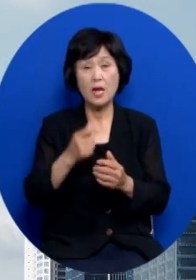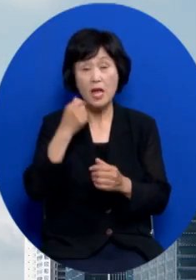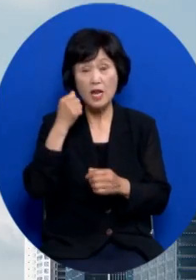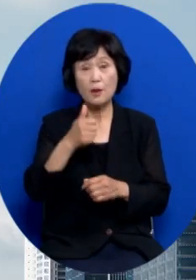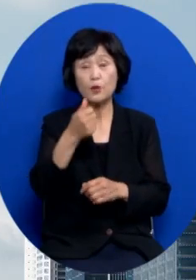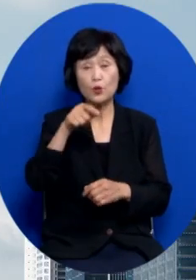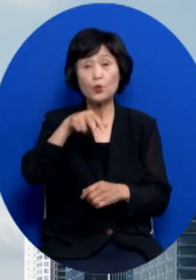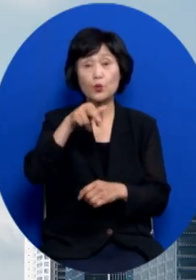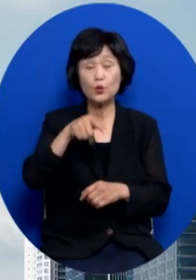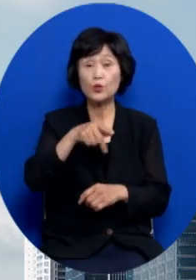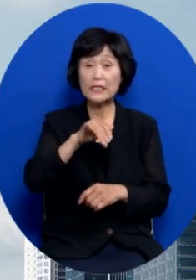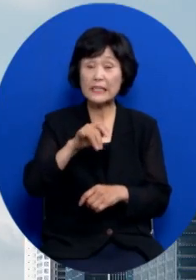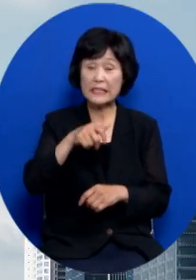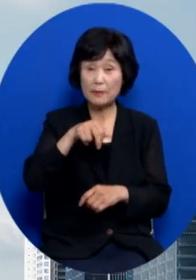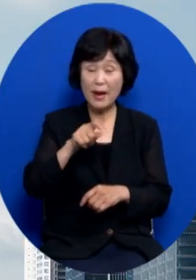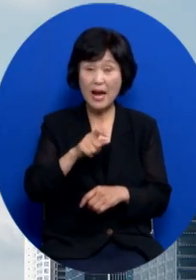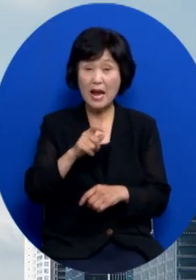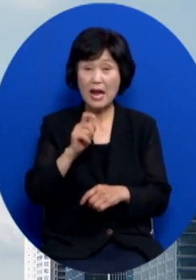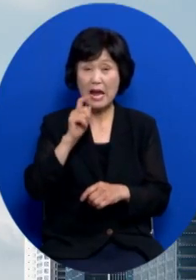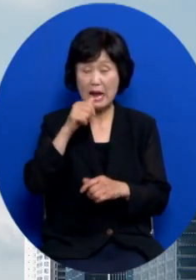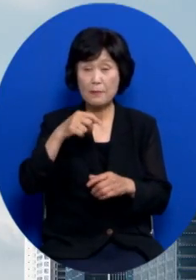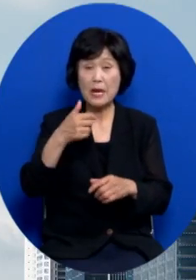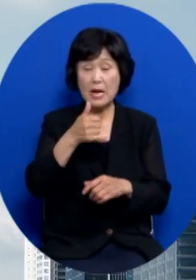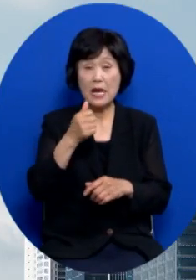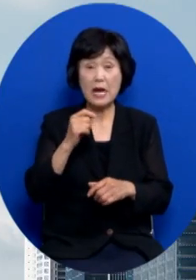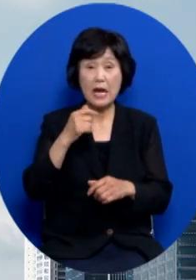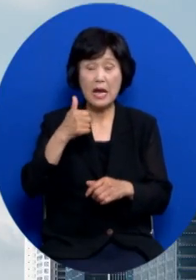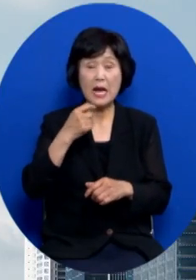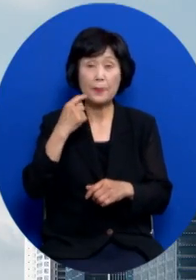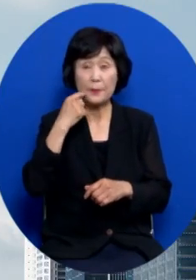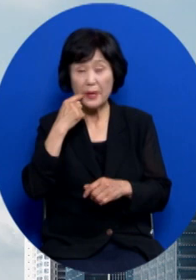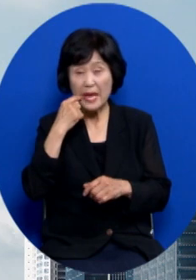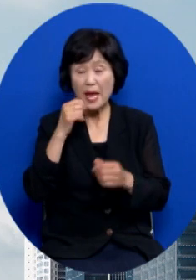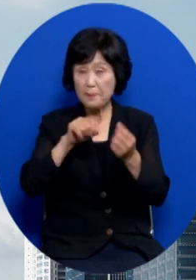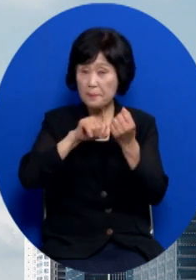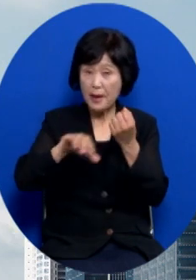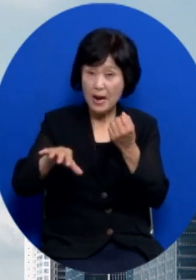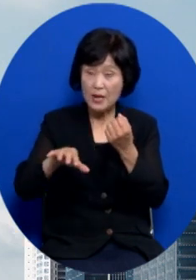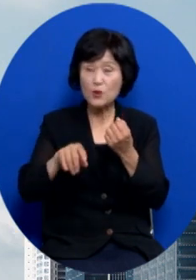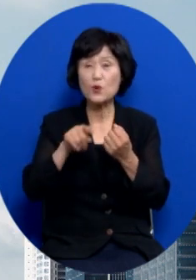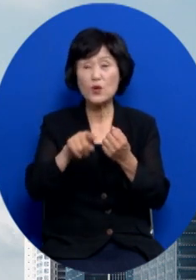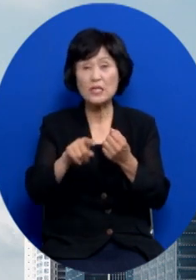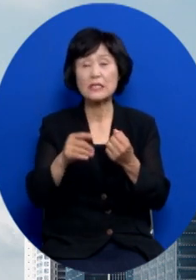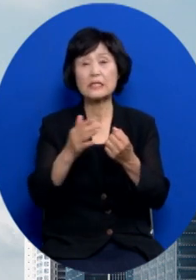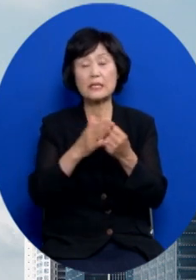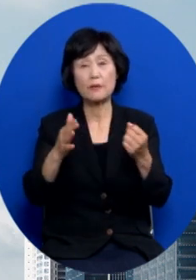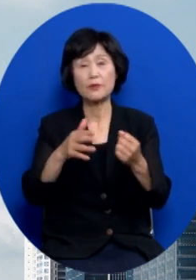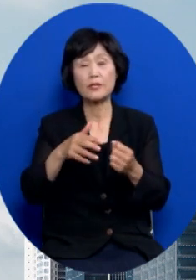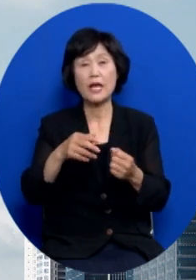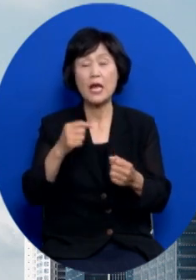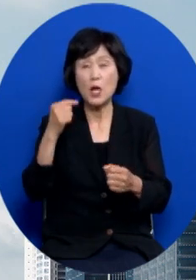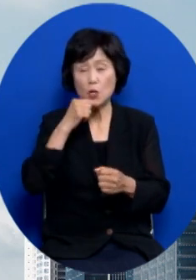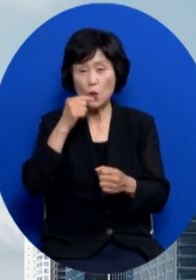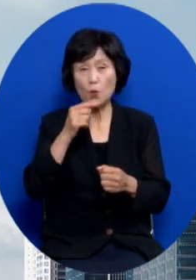일본의 후쿠시마 오염수 방류를 앞두고 소금 사재기 현상이 일어나면서 천일염 값이 급등하고